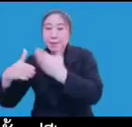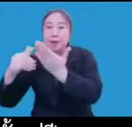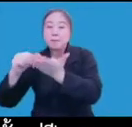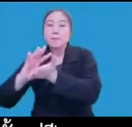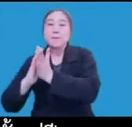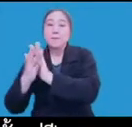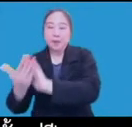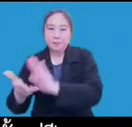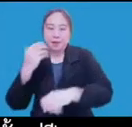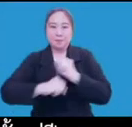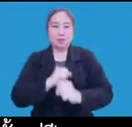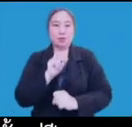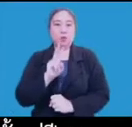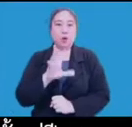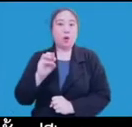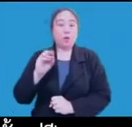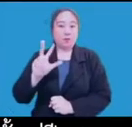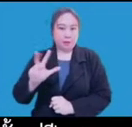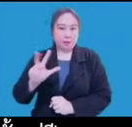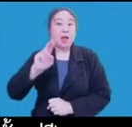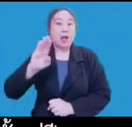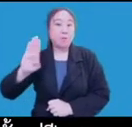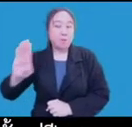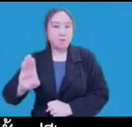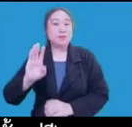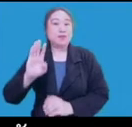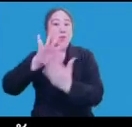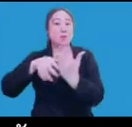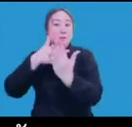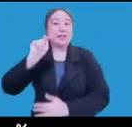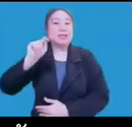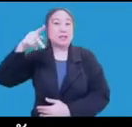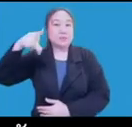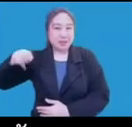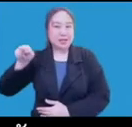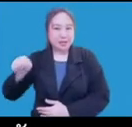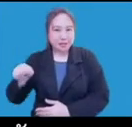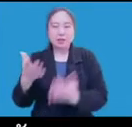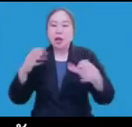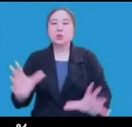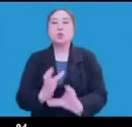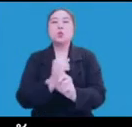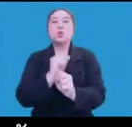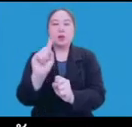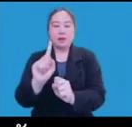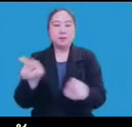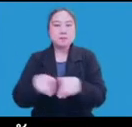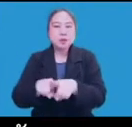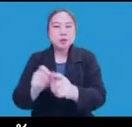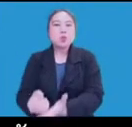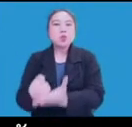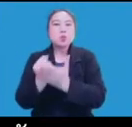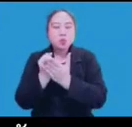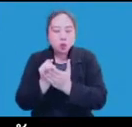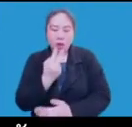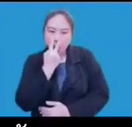นาในปี63เนี่ยเราก็ได้ระบบ TP-Map Logbook นะครับซึ่งโดยสรุปก็คือว่าเป็นเครื่องมือใน